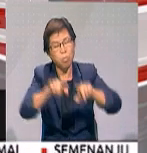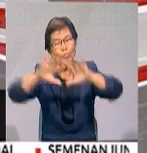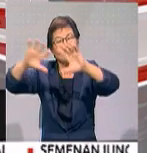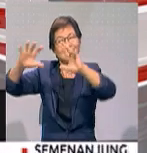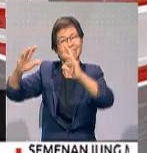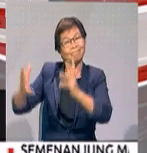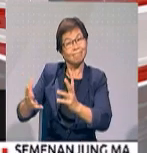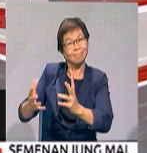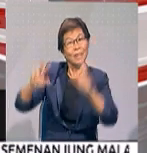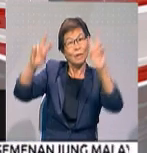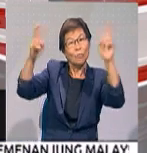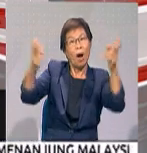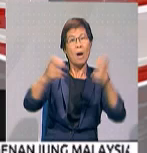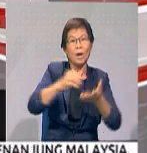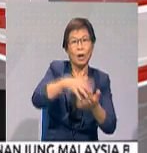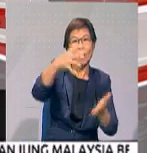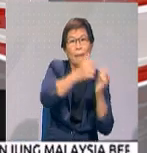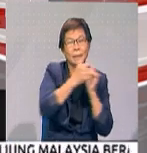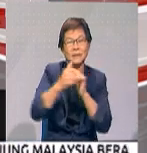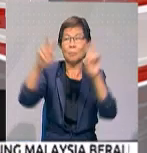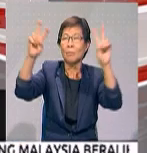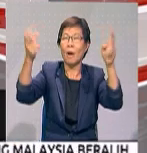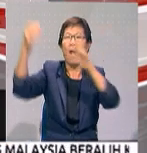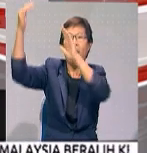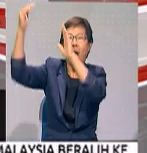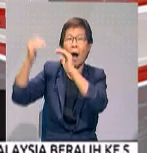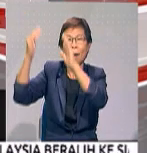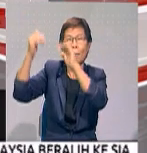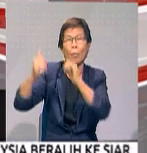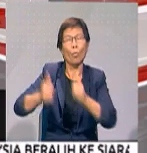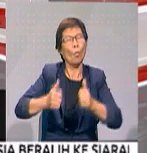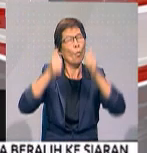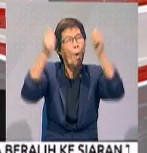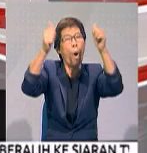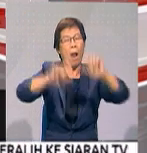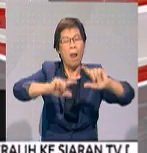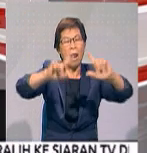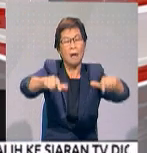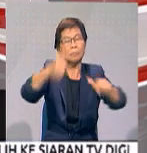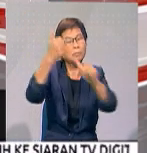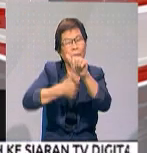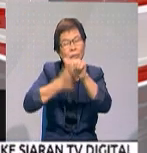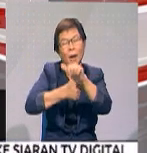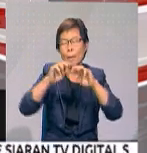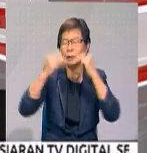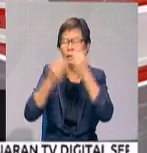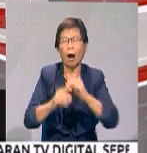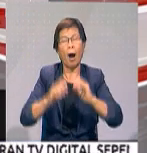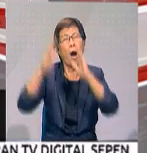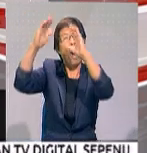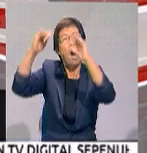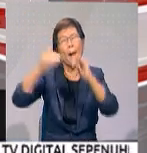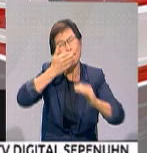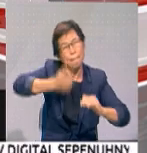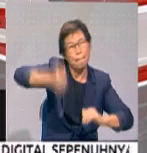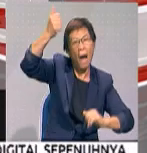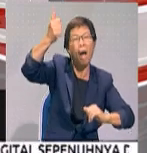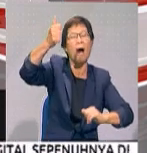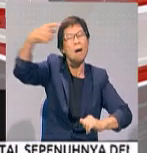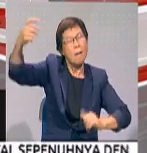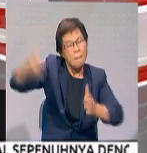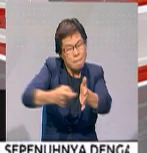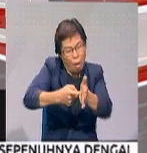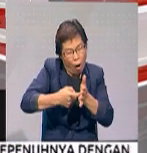global. Bertemakan kemakmuran bersama, harapan yang tinggi diletakkan oleh setiap lapisan masyarakat agar keperluan mereka